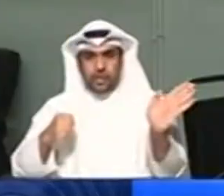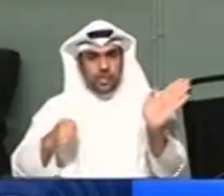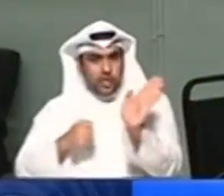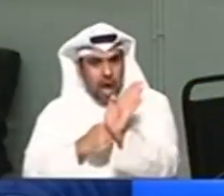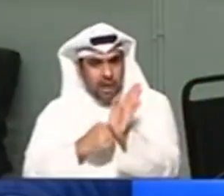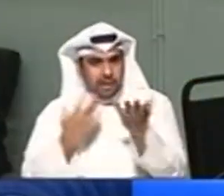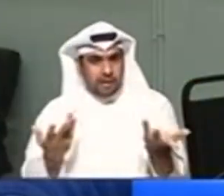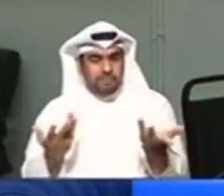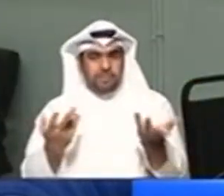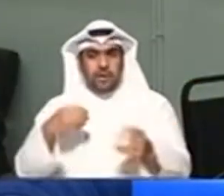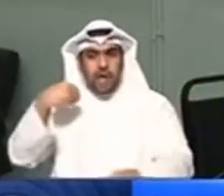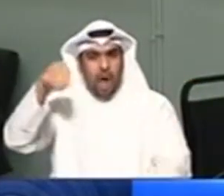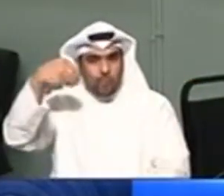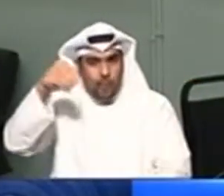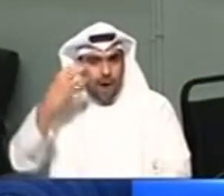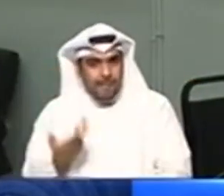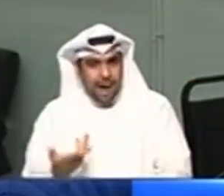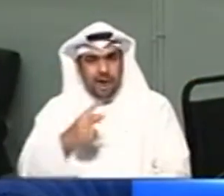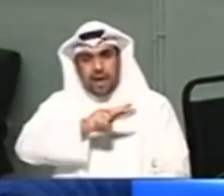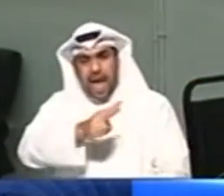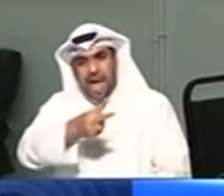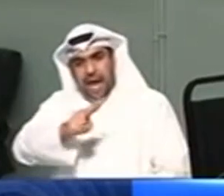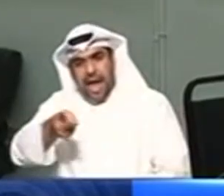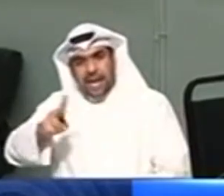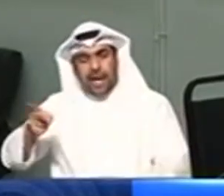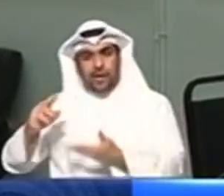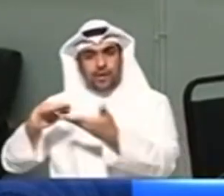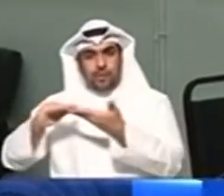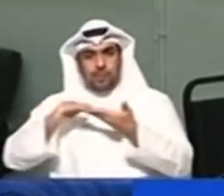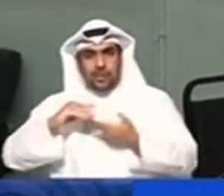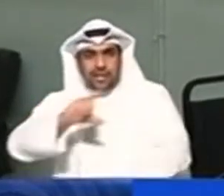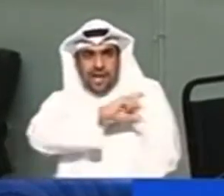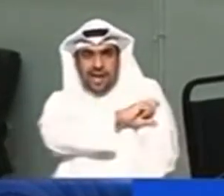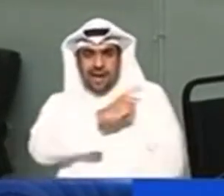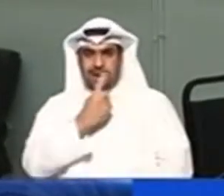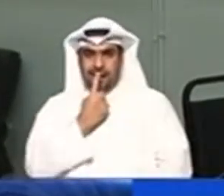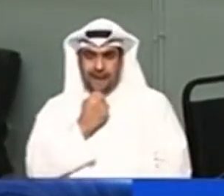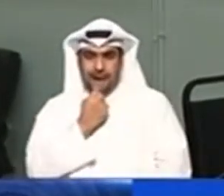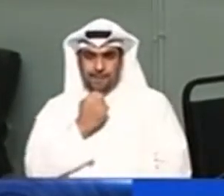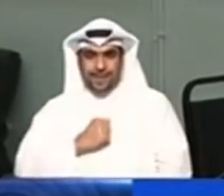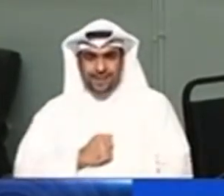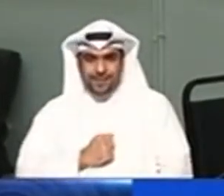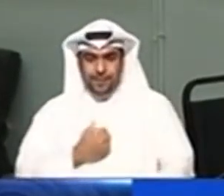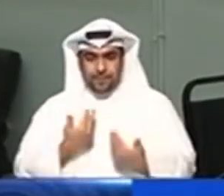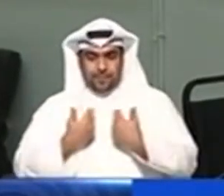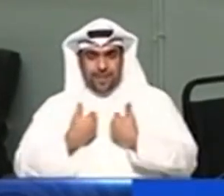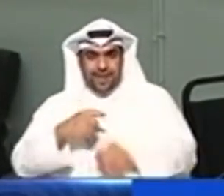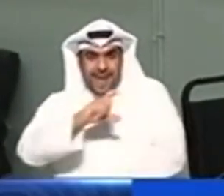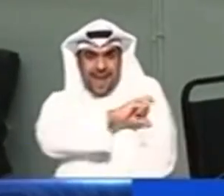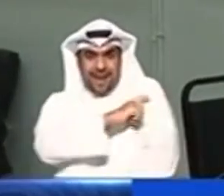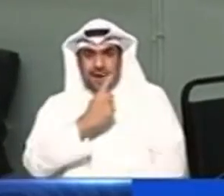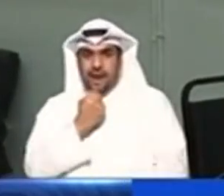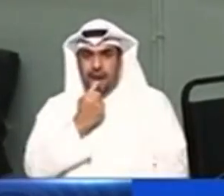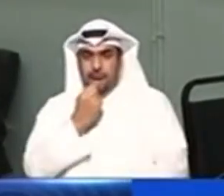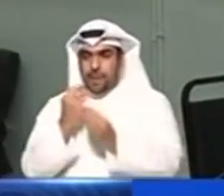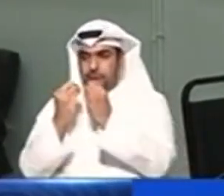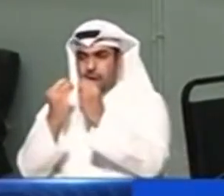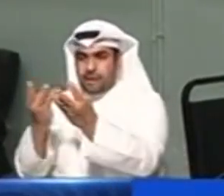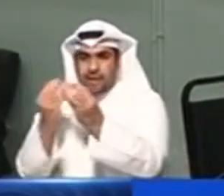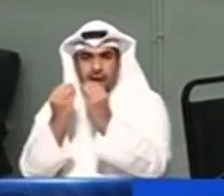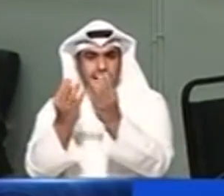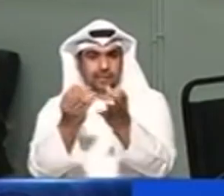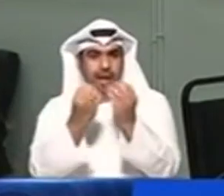وطلباتهم. طبعا أهداف هذه المبادرة مبادرة جمعية الهلال الأحمر الكويتي بتوزيع الكمامات على كافة المناطق التعليمية وكذلك